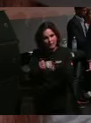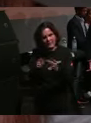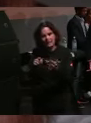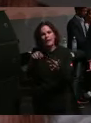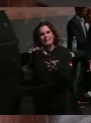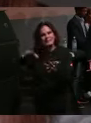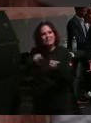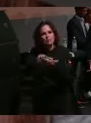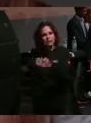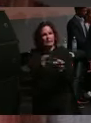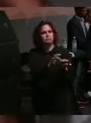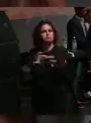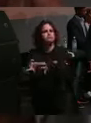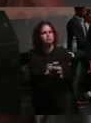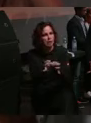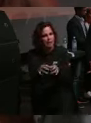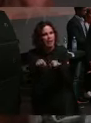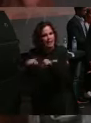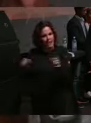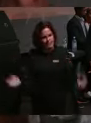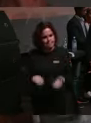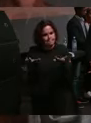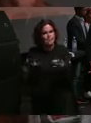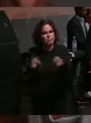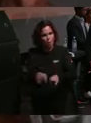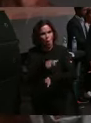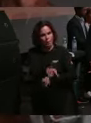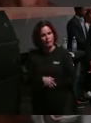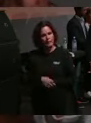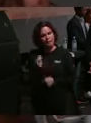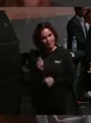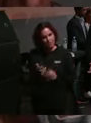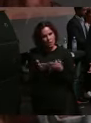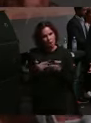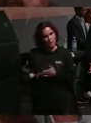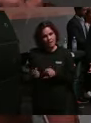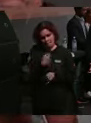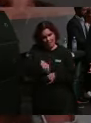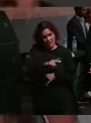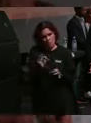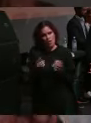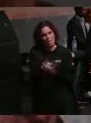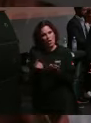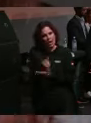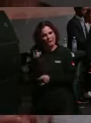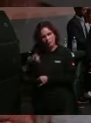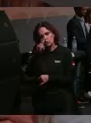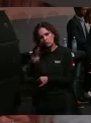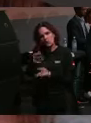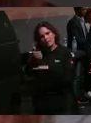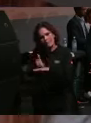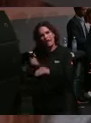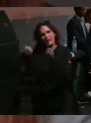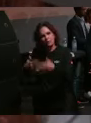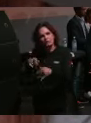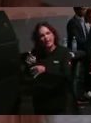det regjeringen nå har lagt frem. Og derfor løftes den linjestreken oss opp, for det handler om at man har ikke mulighet til å etablere en ny industri, eller næringsvirksomhet